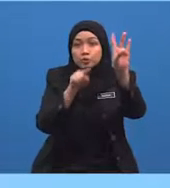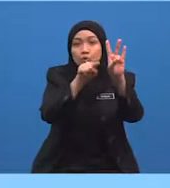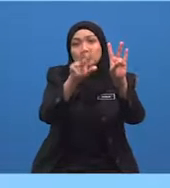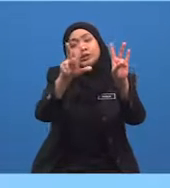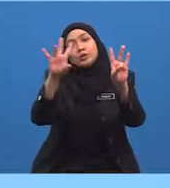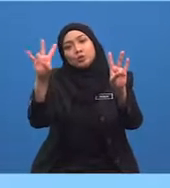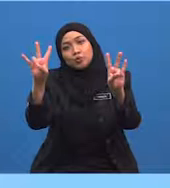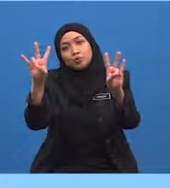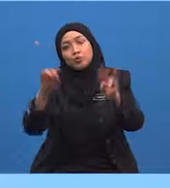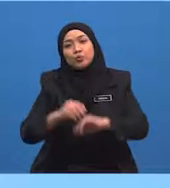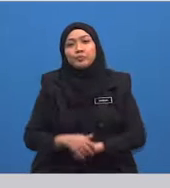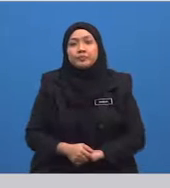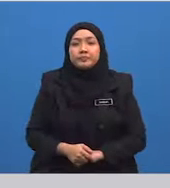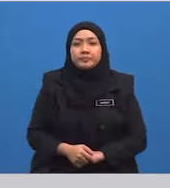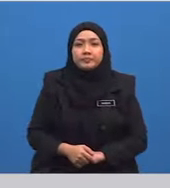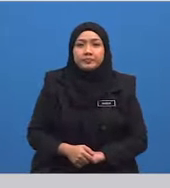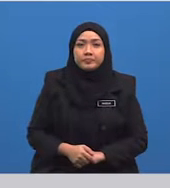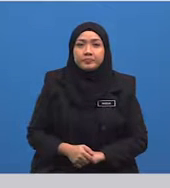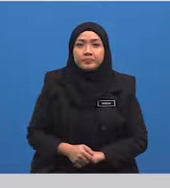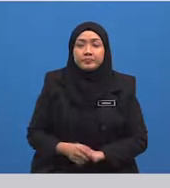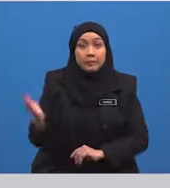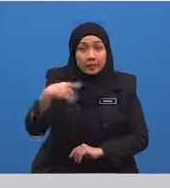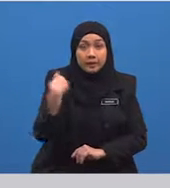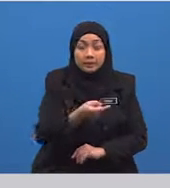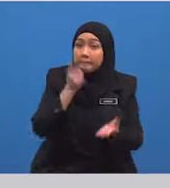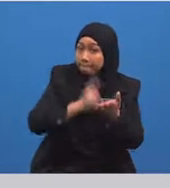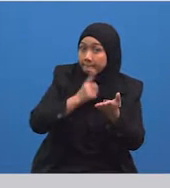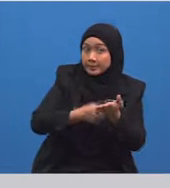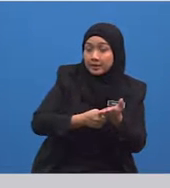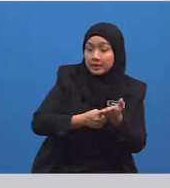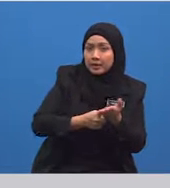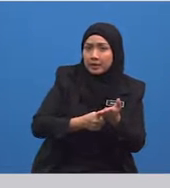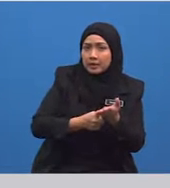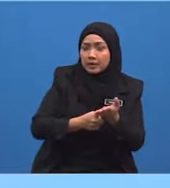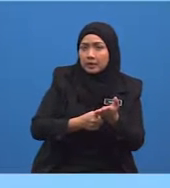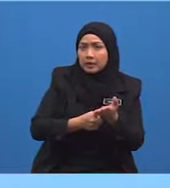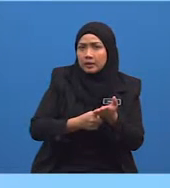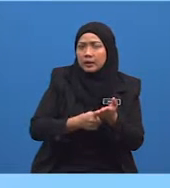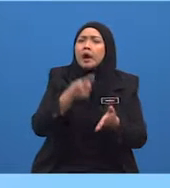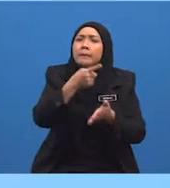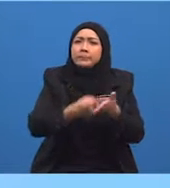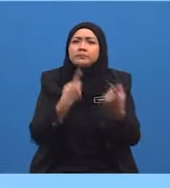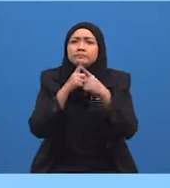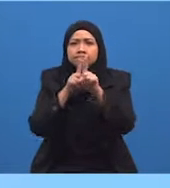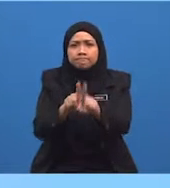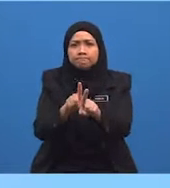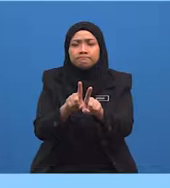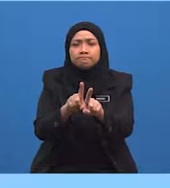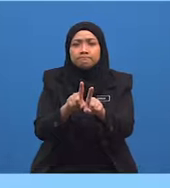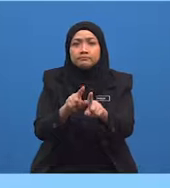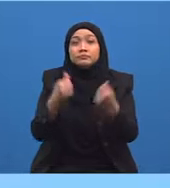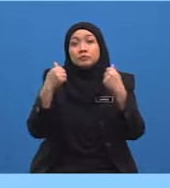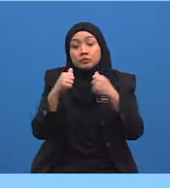7.37. Murid-murid, mari kita bincangkan keputusan bagi aktiviti